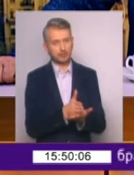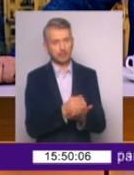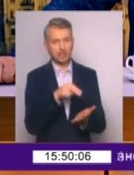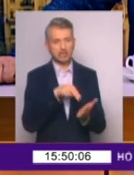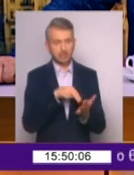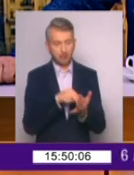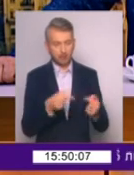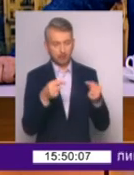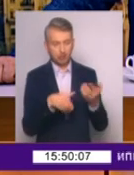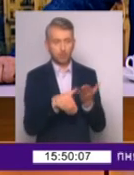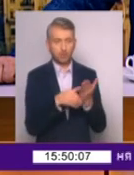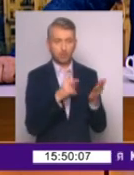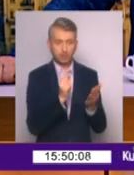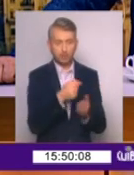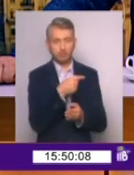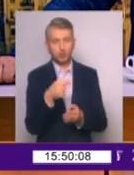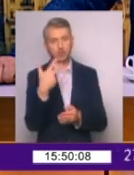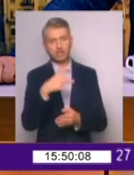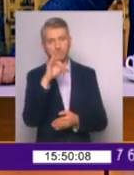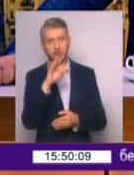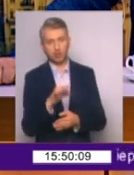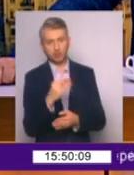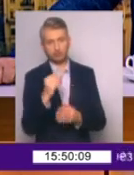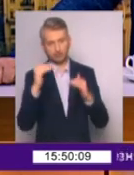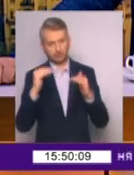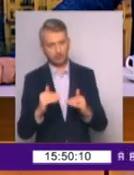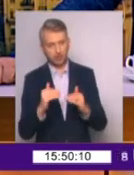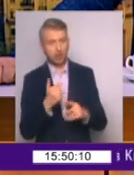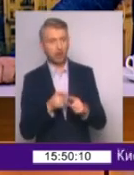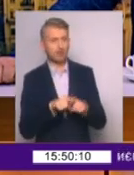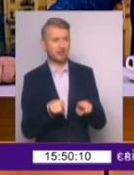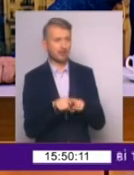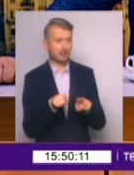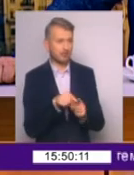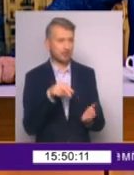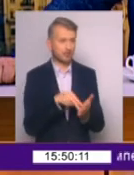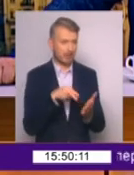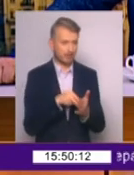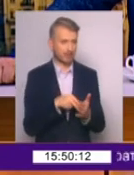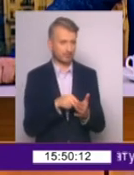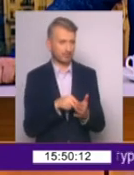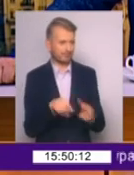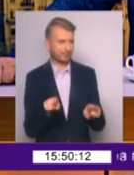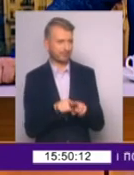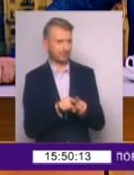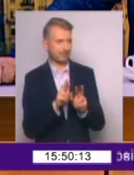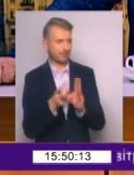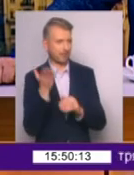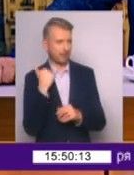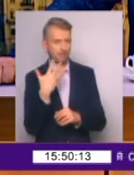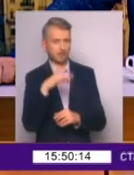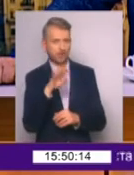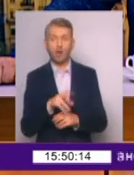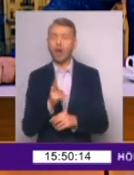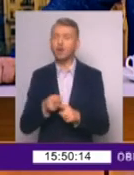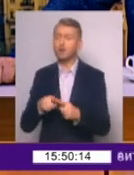ставки згідно методики, мінус 30% ще понижені. Тобто це ті самі ставки на рівні десь 50%. А хто ці підприємці?